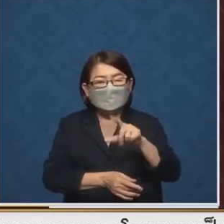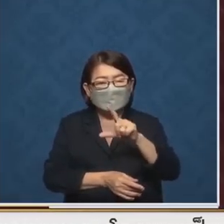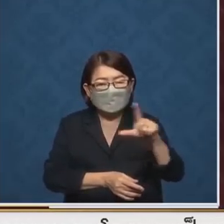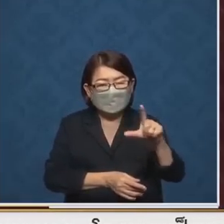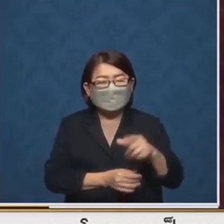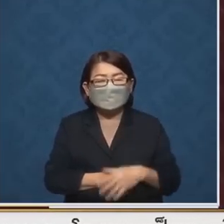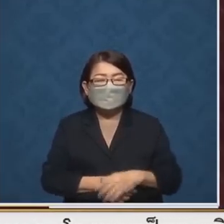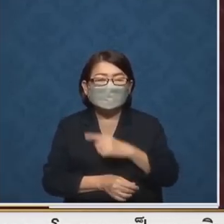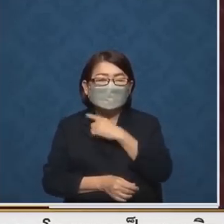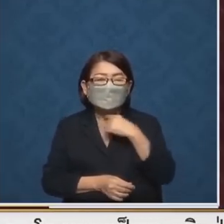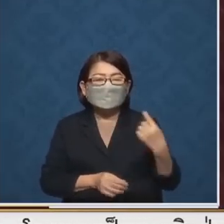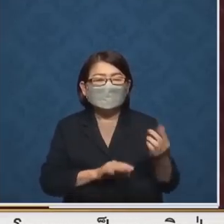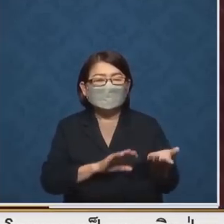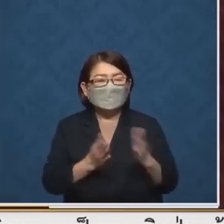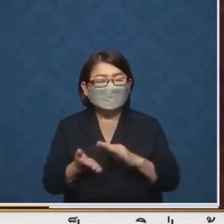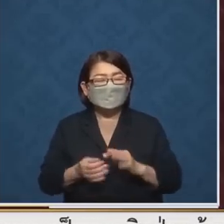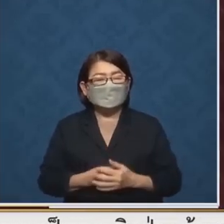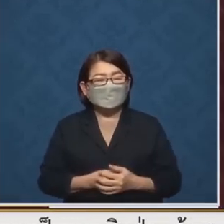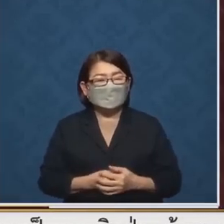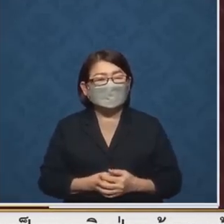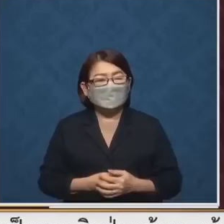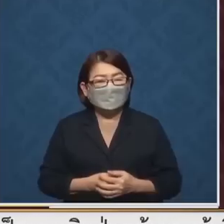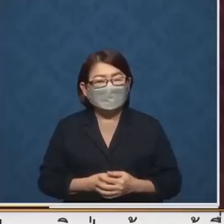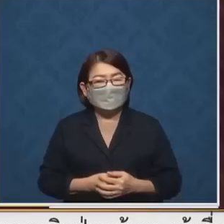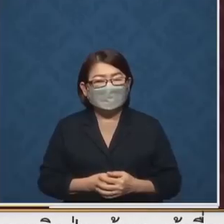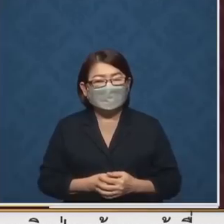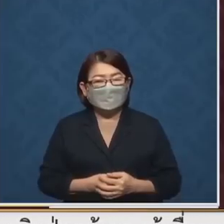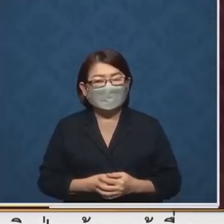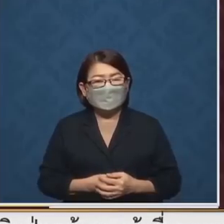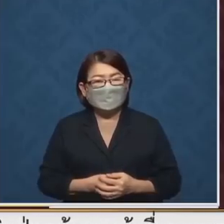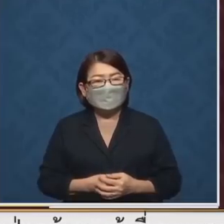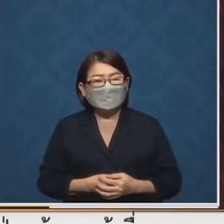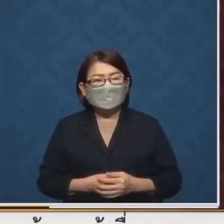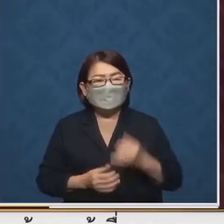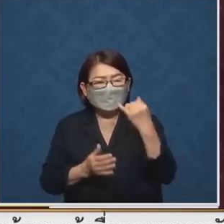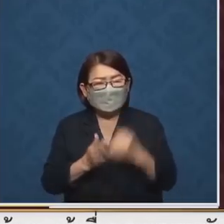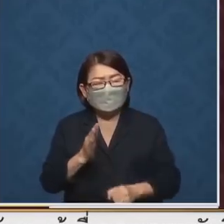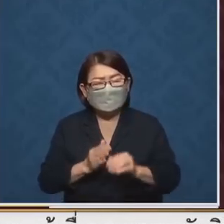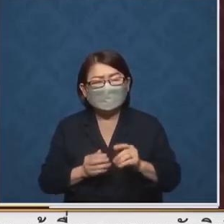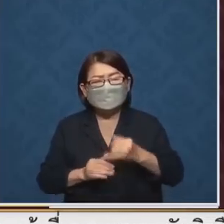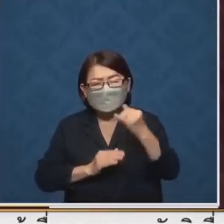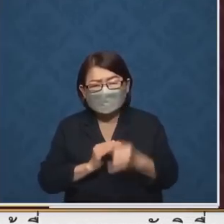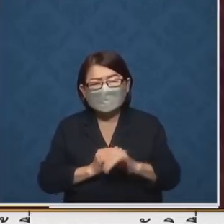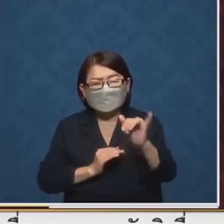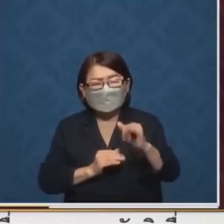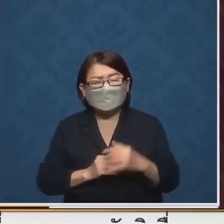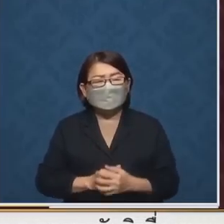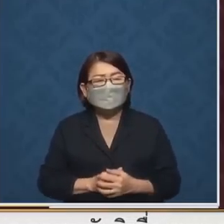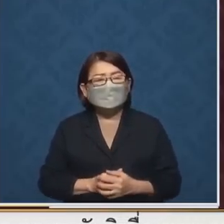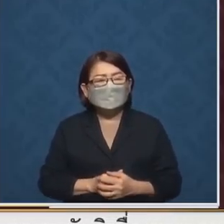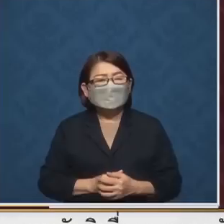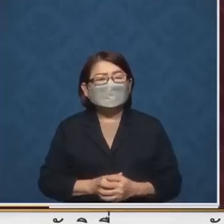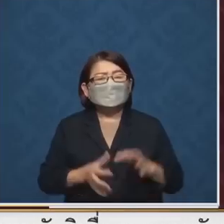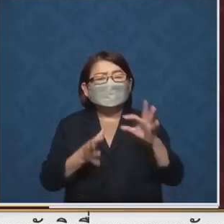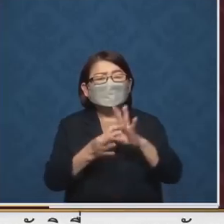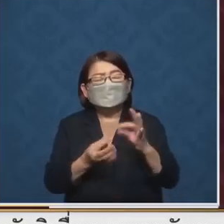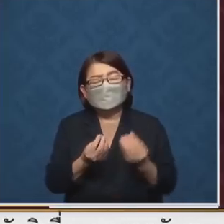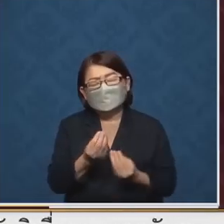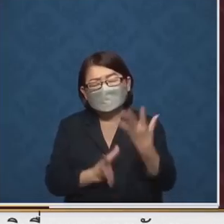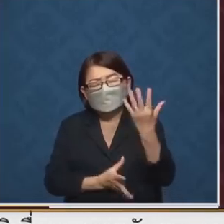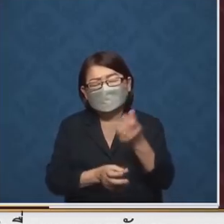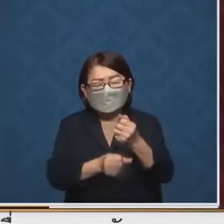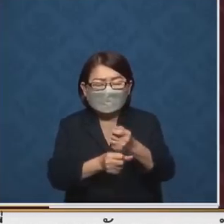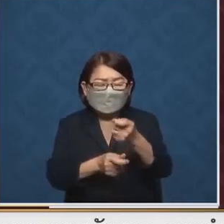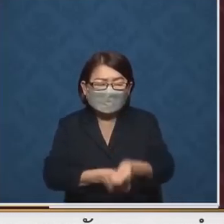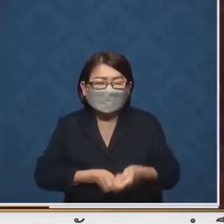เจ้ง ไปดูแผนต่อไปความผดภณรฐบาล อยาไม่จบ พืชผลทงการเกษตเกิดอะไร